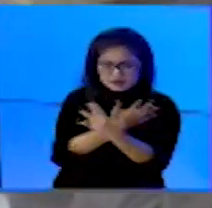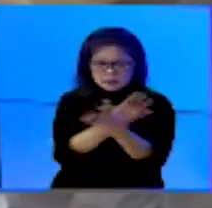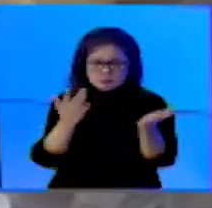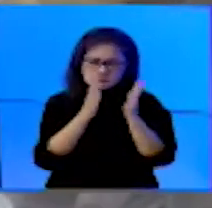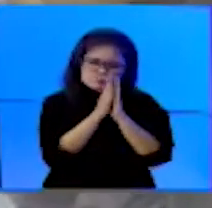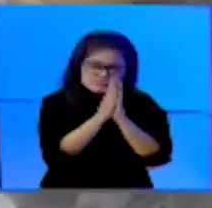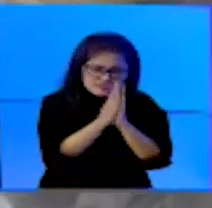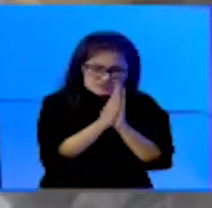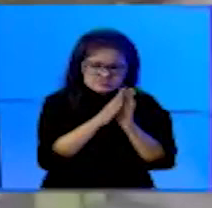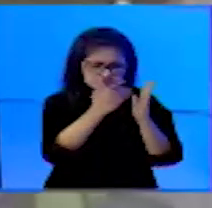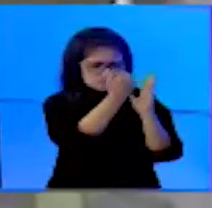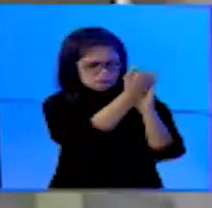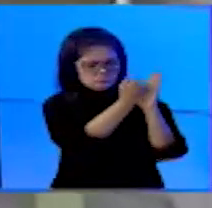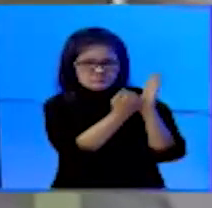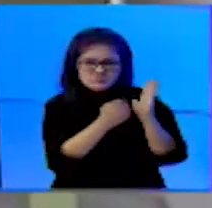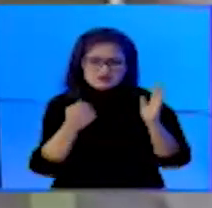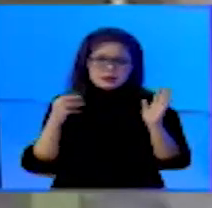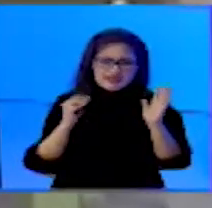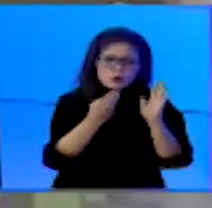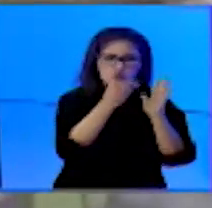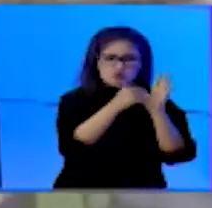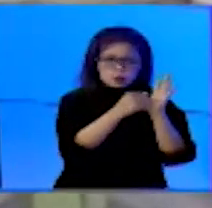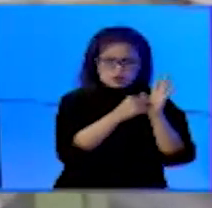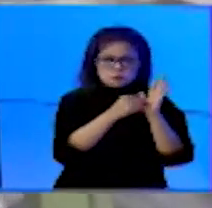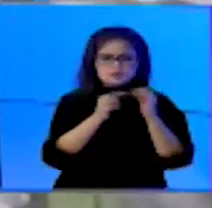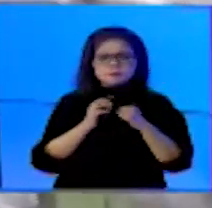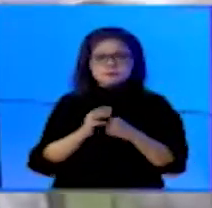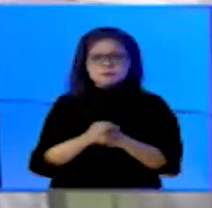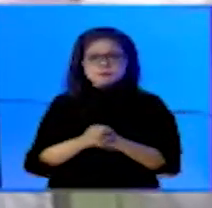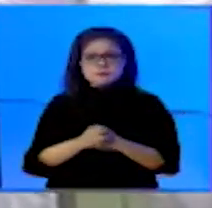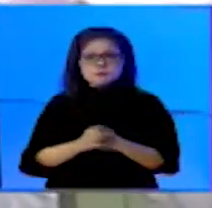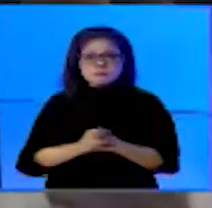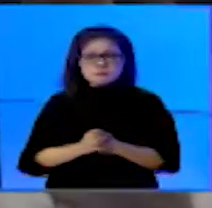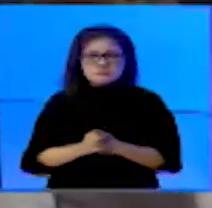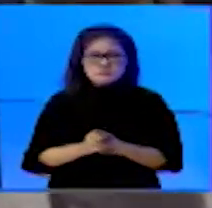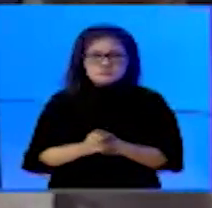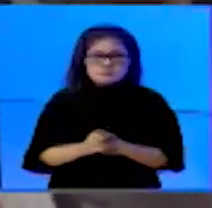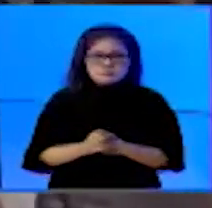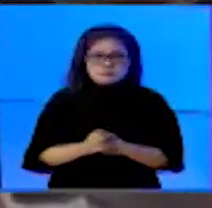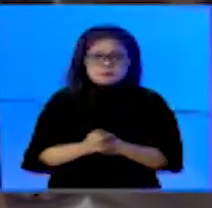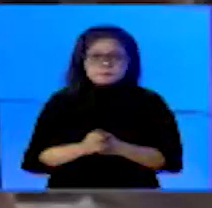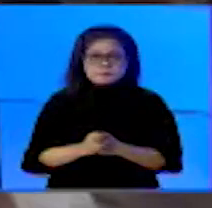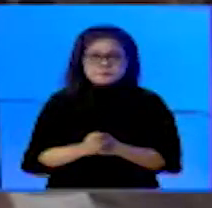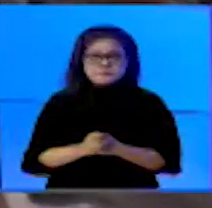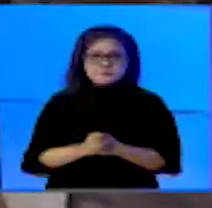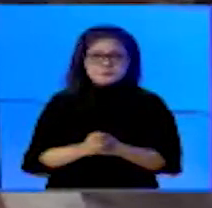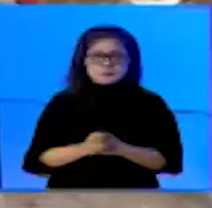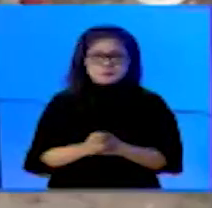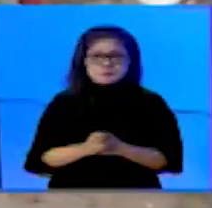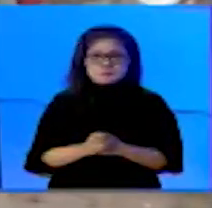menaati protokol kesehatan Hai jadi Kabupaten Nagan Raya Aceh absah